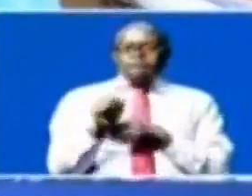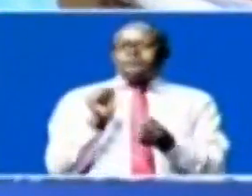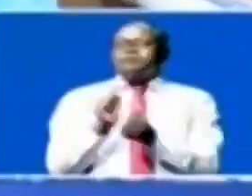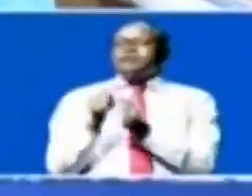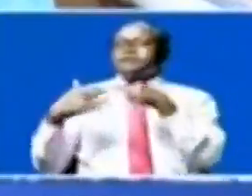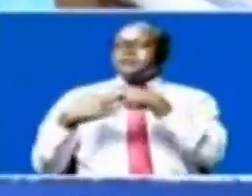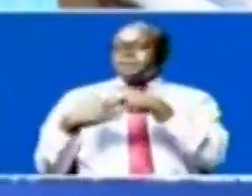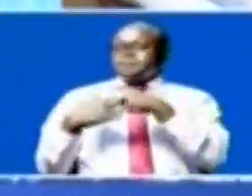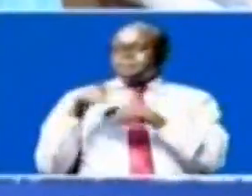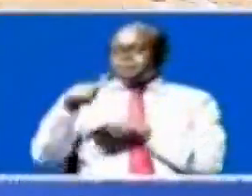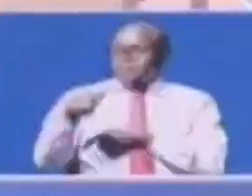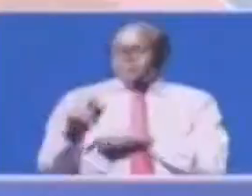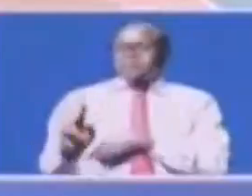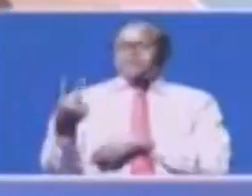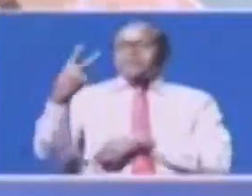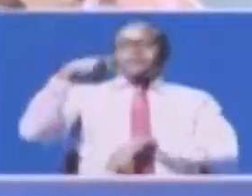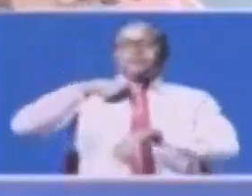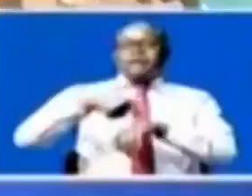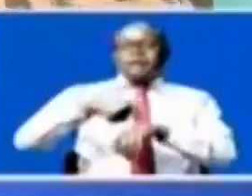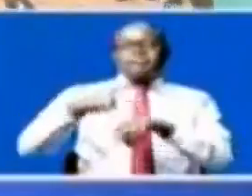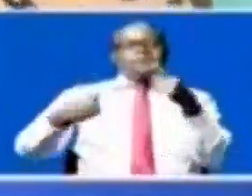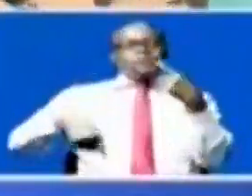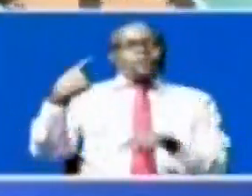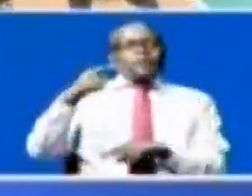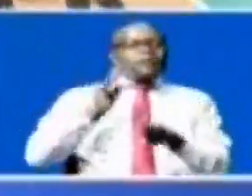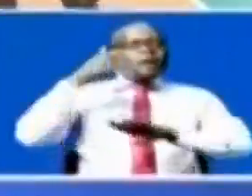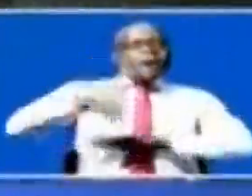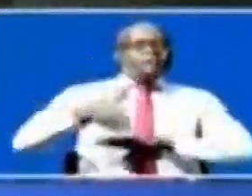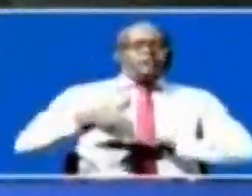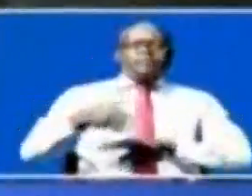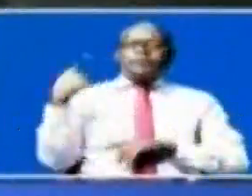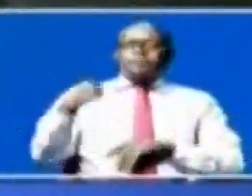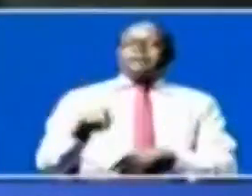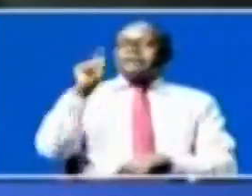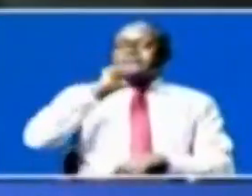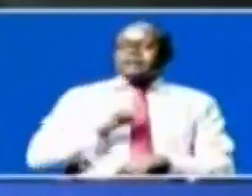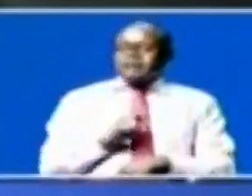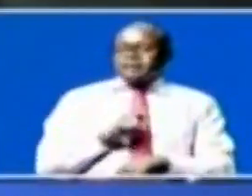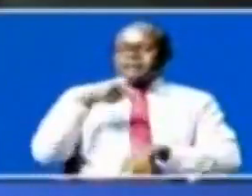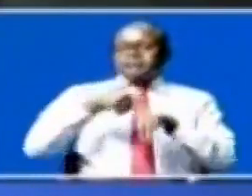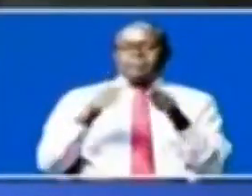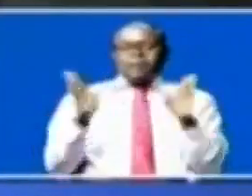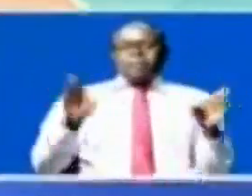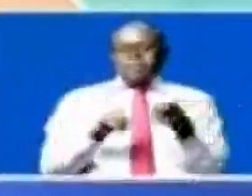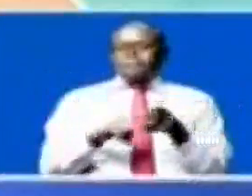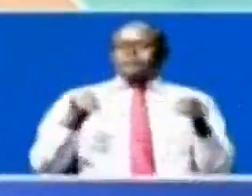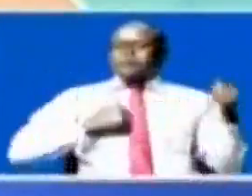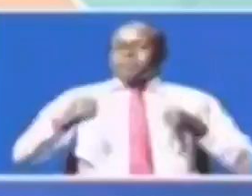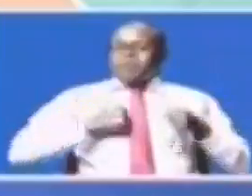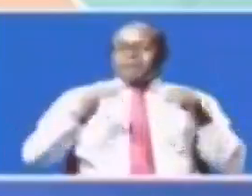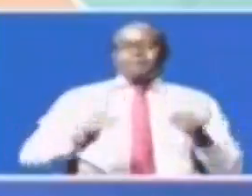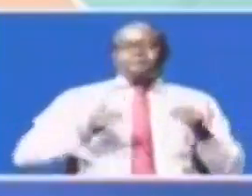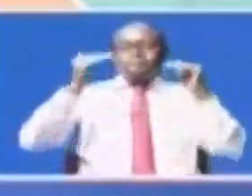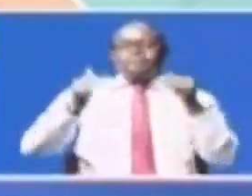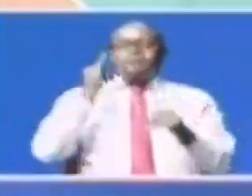18. Ushindi huo ni wa pili kwa kina dada hao baada ya kuwalaza Tanzania kwenye mechi ya ufunguzi. Rwanda wamejikatia tiketi ya